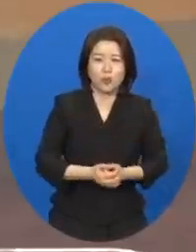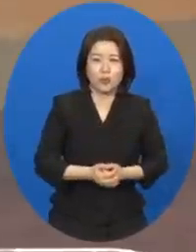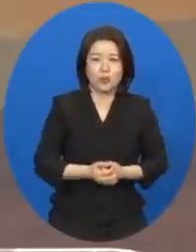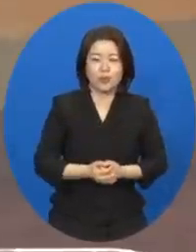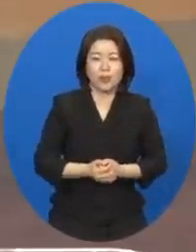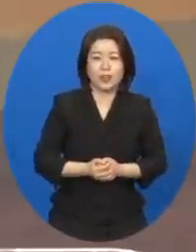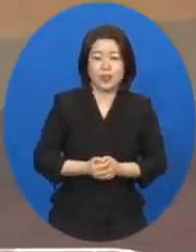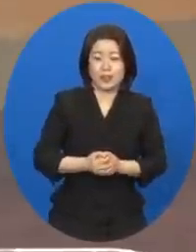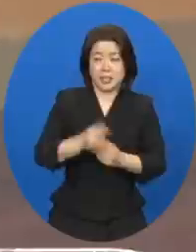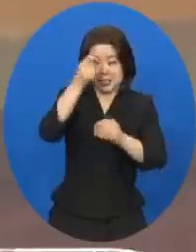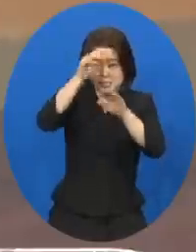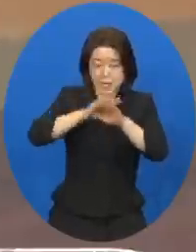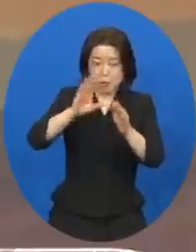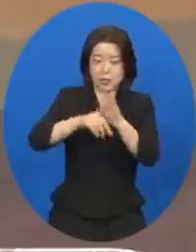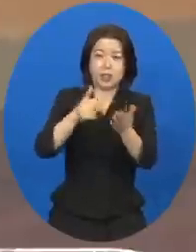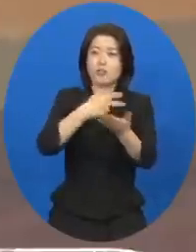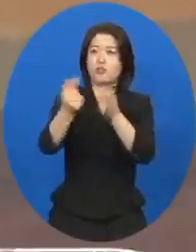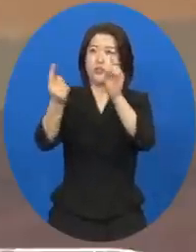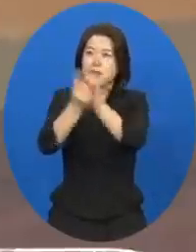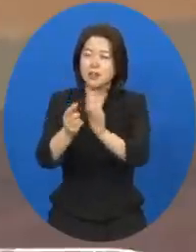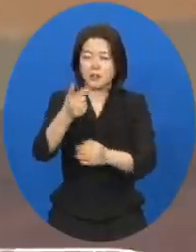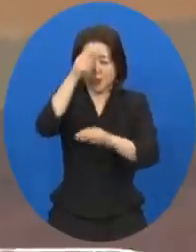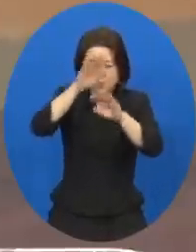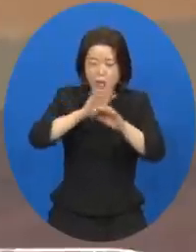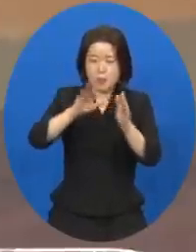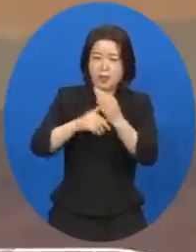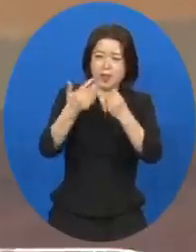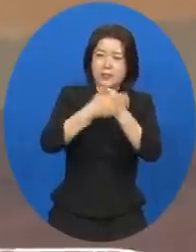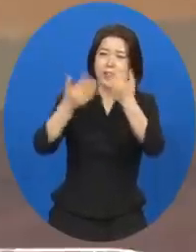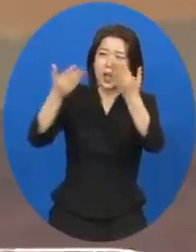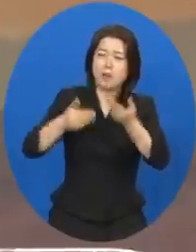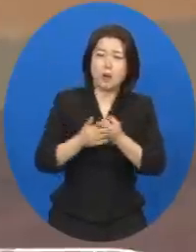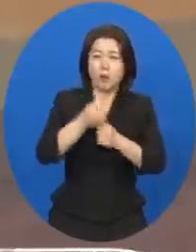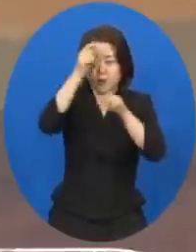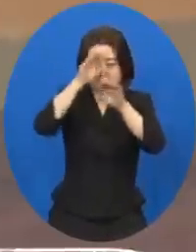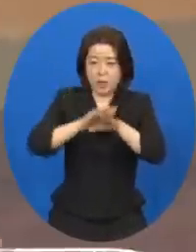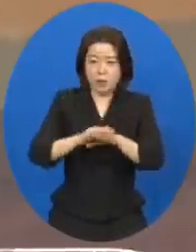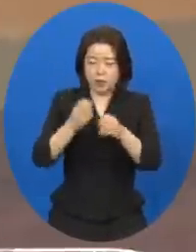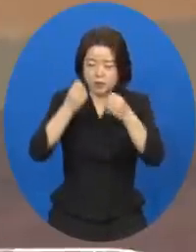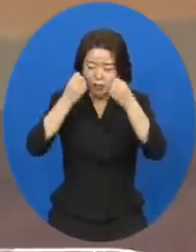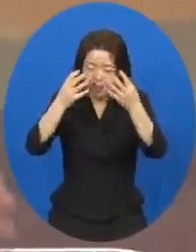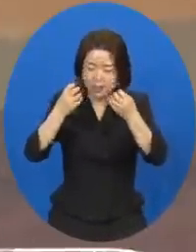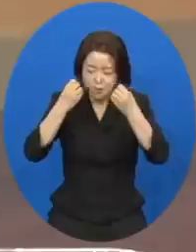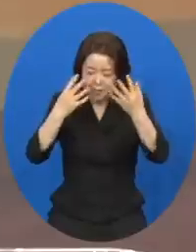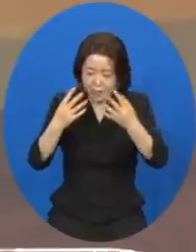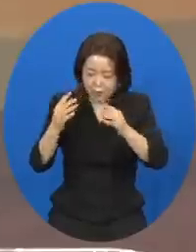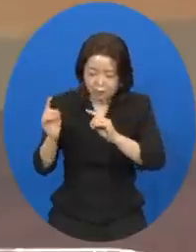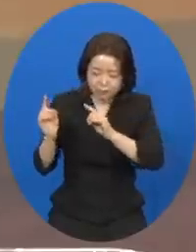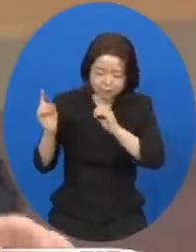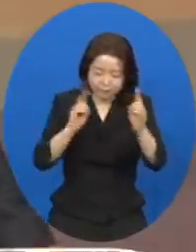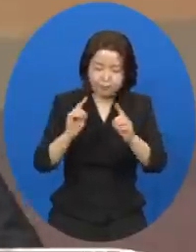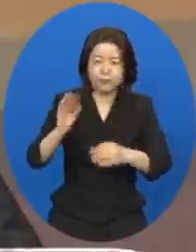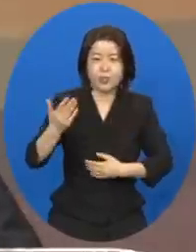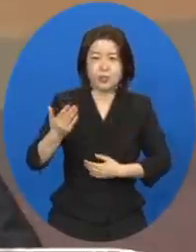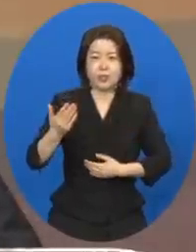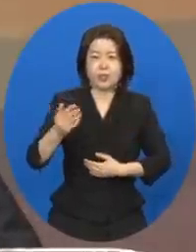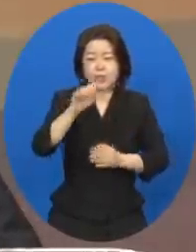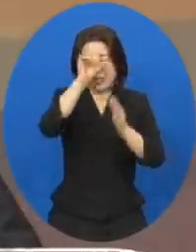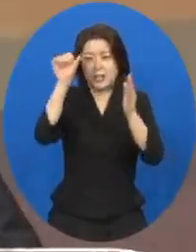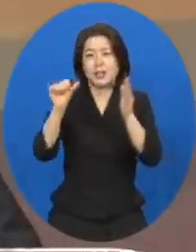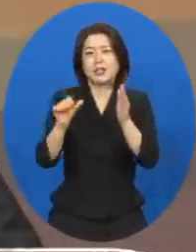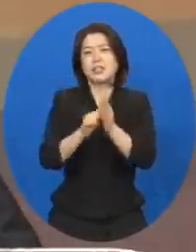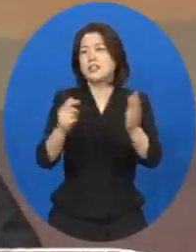때 주님을 만나고 예배 때 은혜 받고 예배 때 새로운 사람이 되어 인생이 달라져 버립니다.